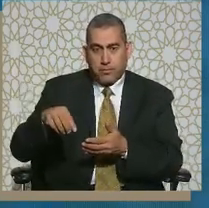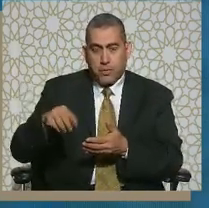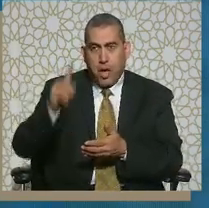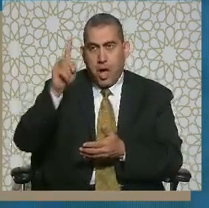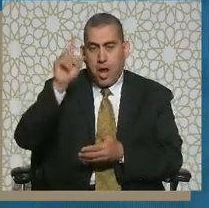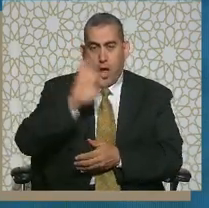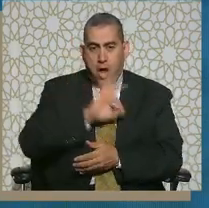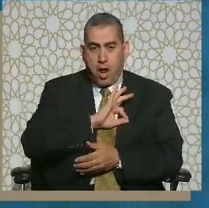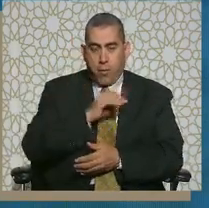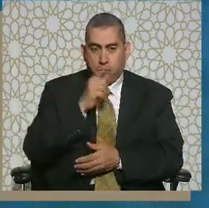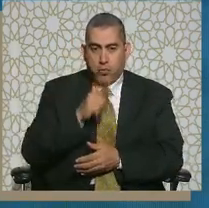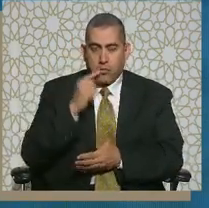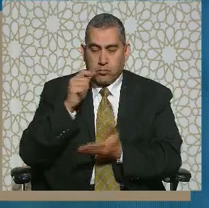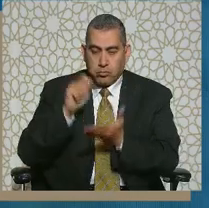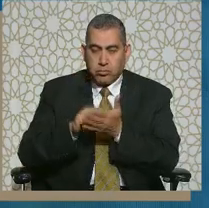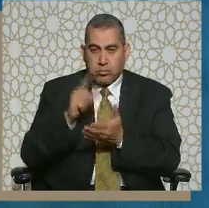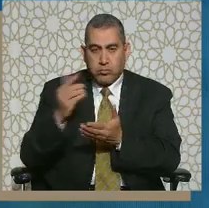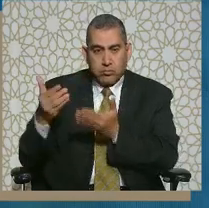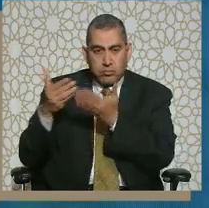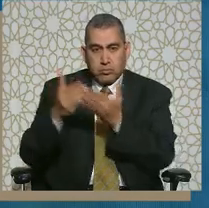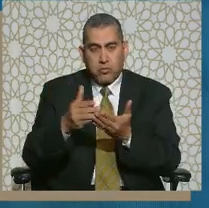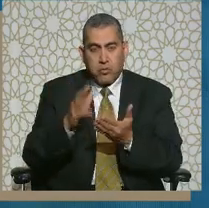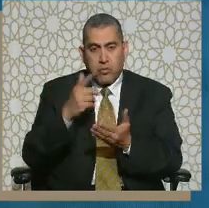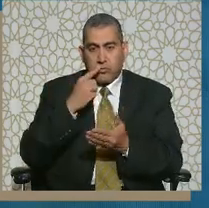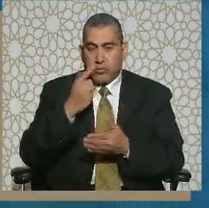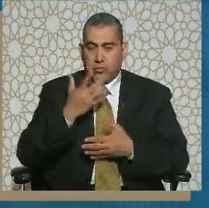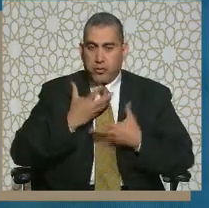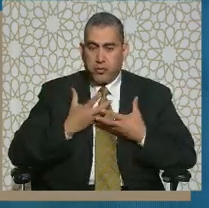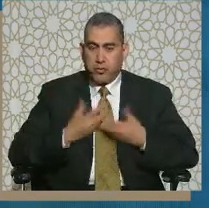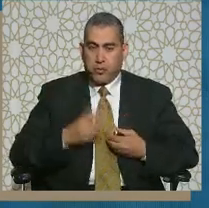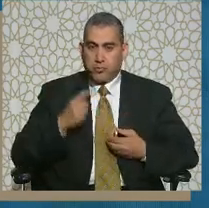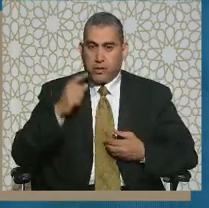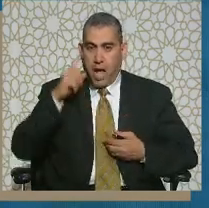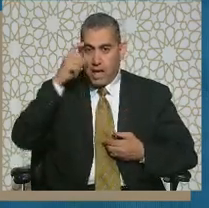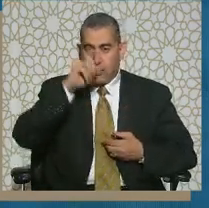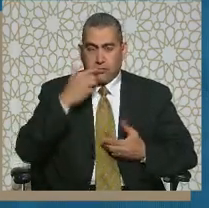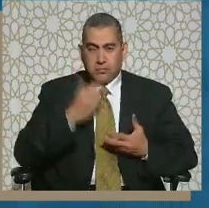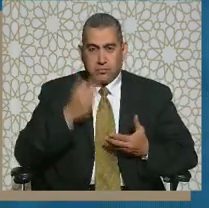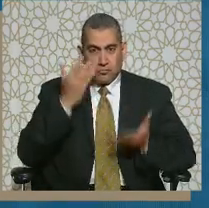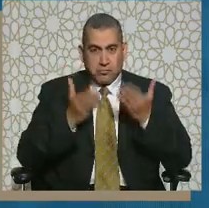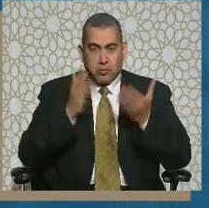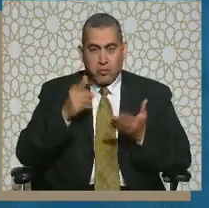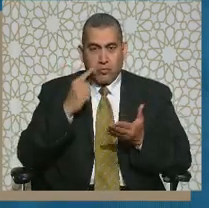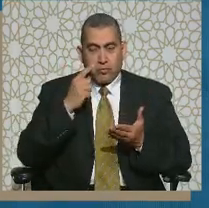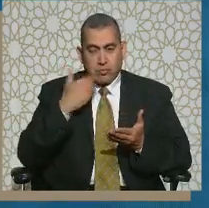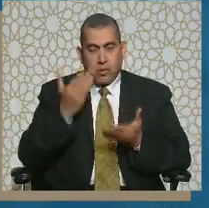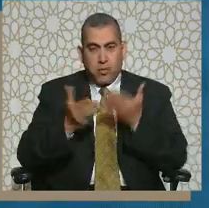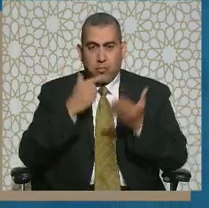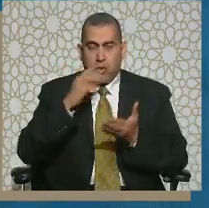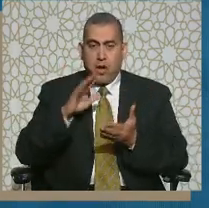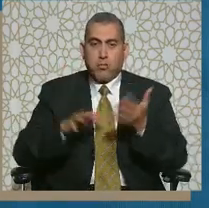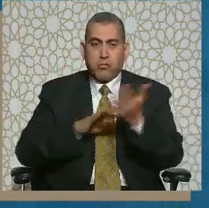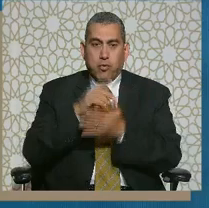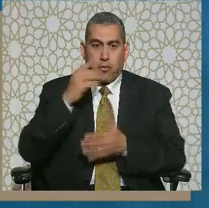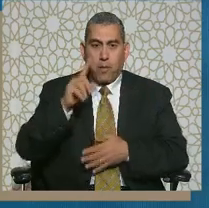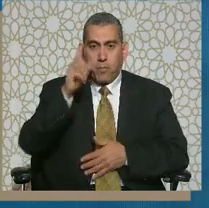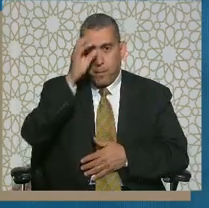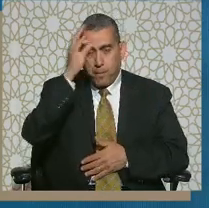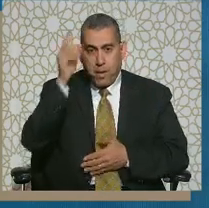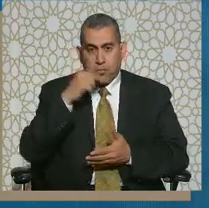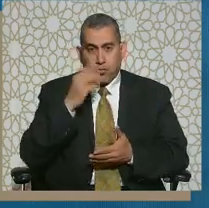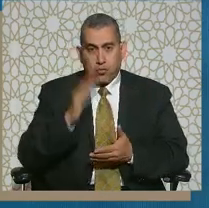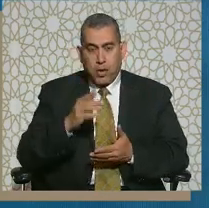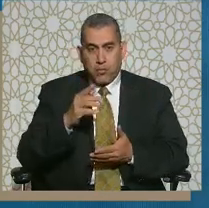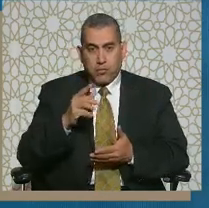يرحمه له حظ من ده لان ممكن كان بشويه هدوء او شويه حكمه كان ما حصلش الكلام ده كله ومين قال ان هو كان